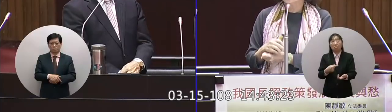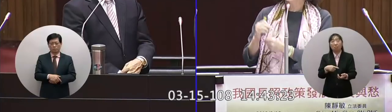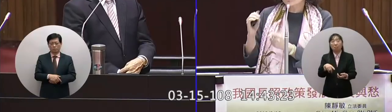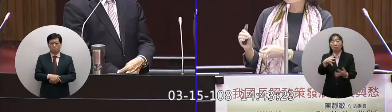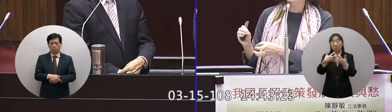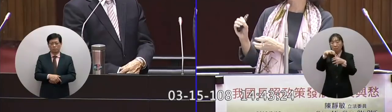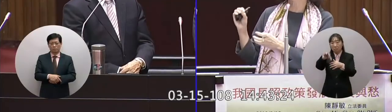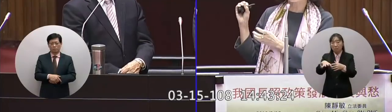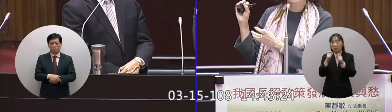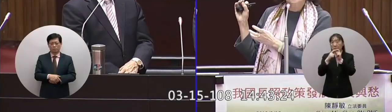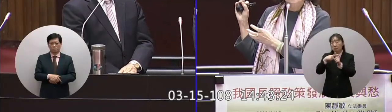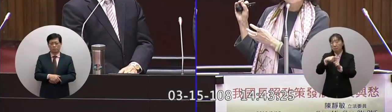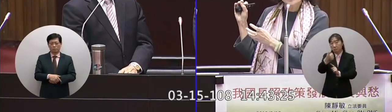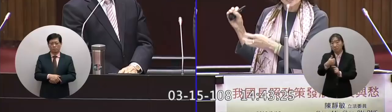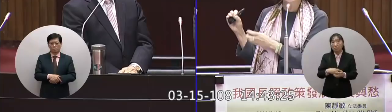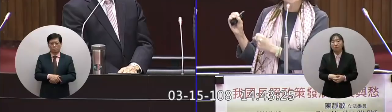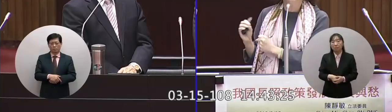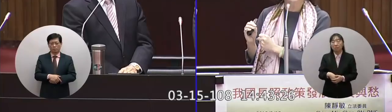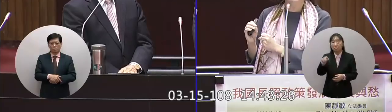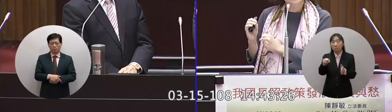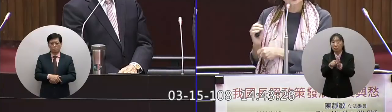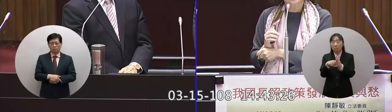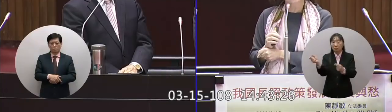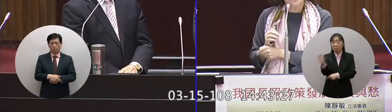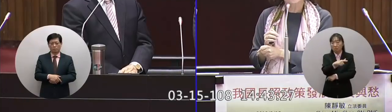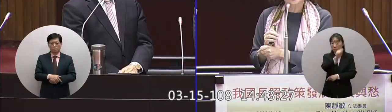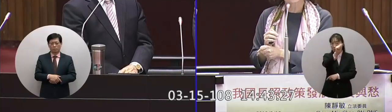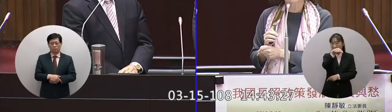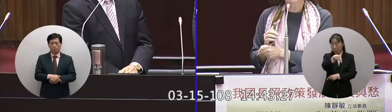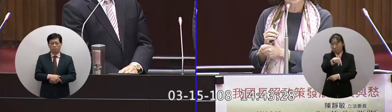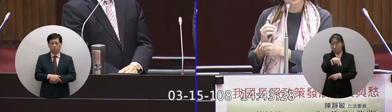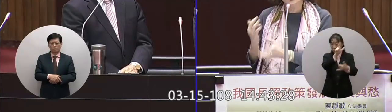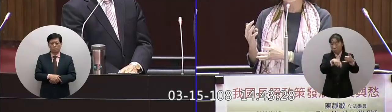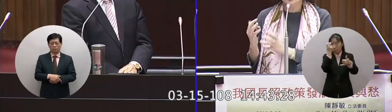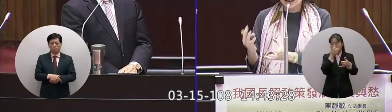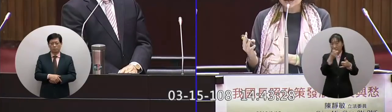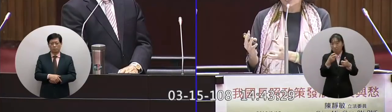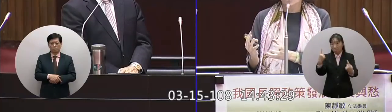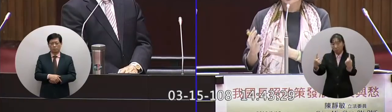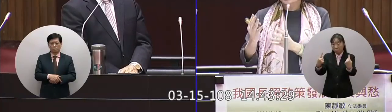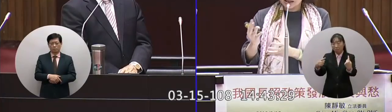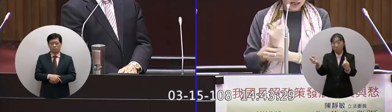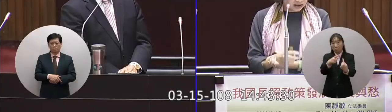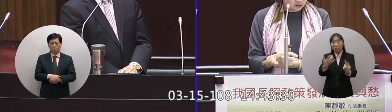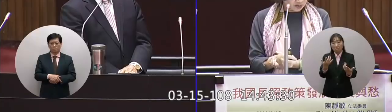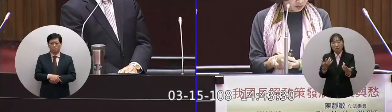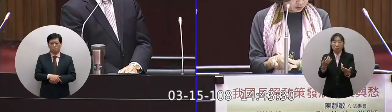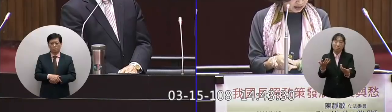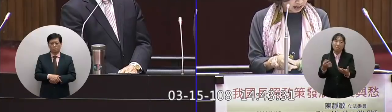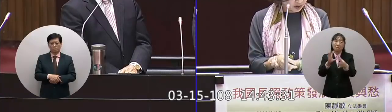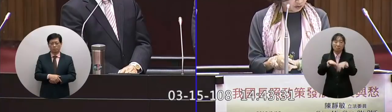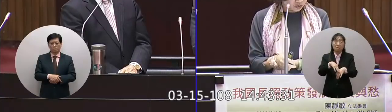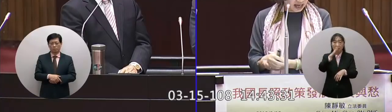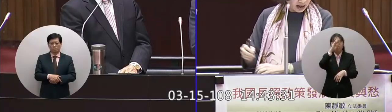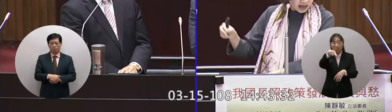质的管理，会不会让比 A 的各管师更能够发挥他的这个作用跟效果？这个也请我们